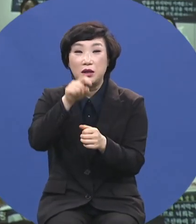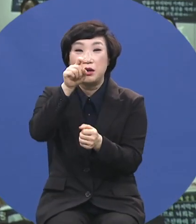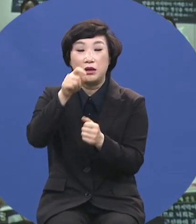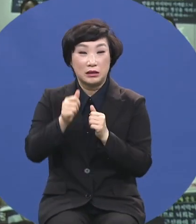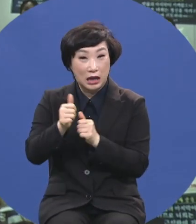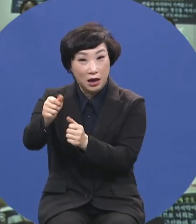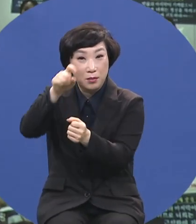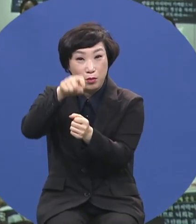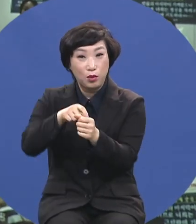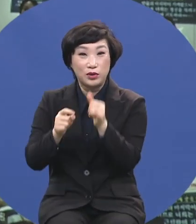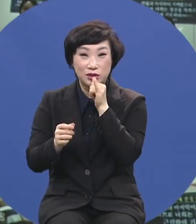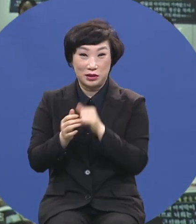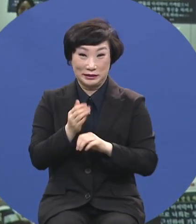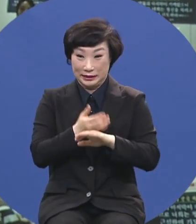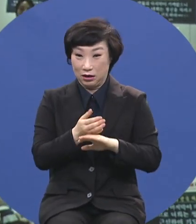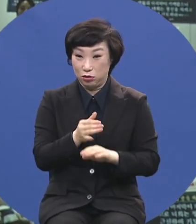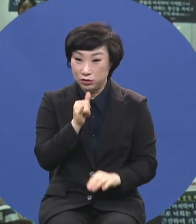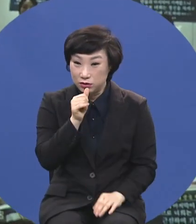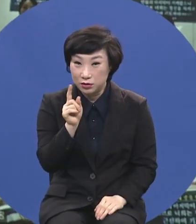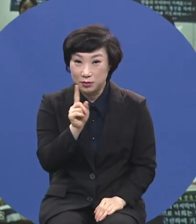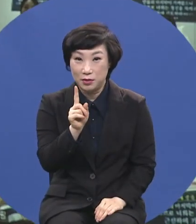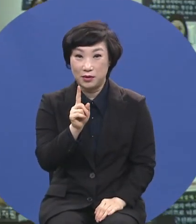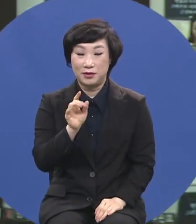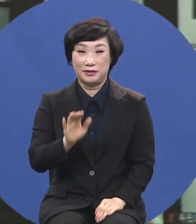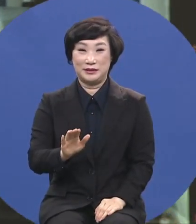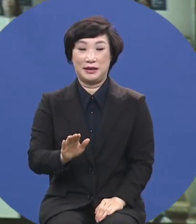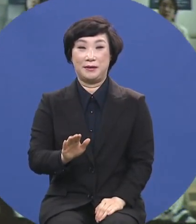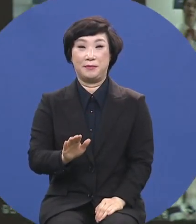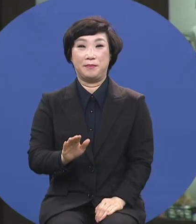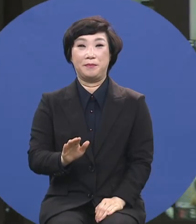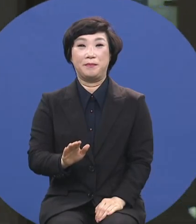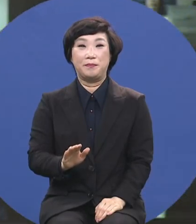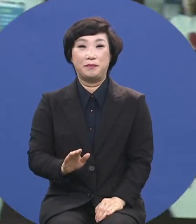있어요. 딴 목적이 뭐냐?